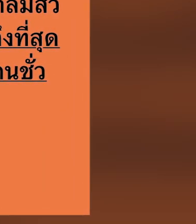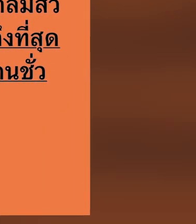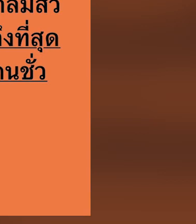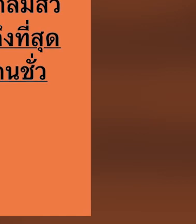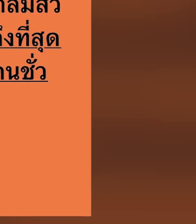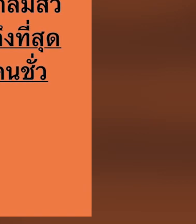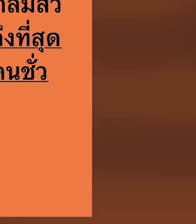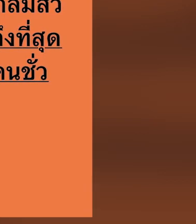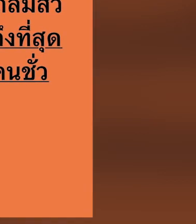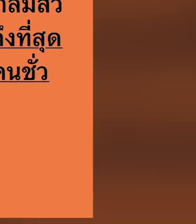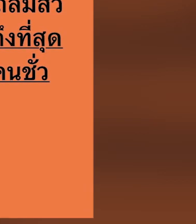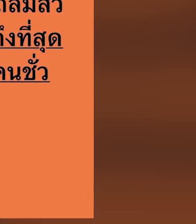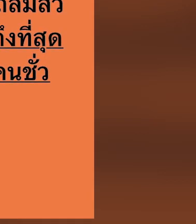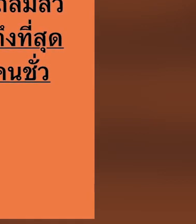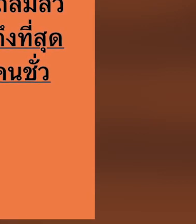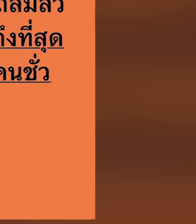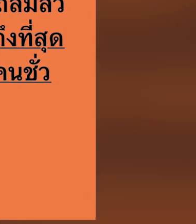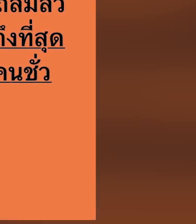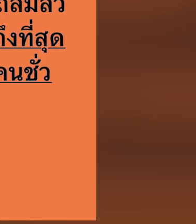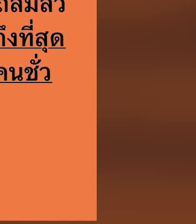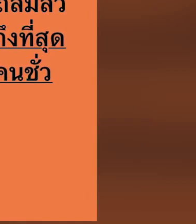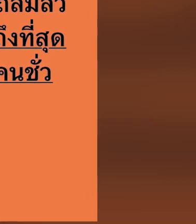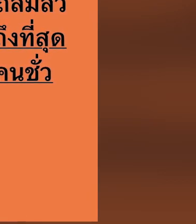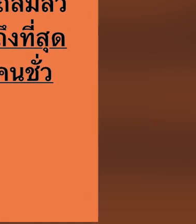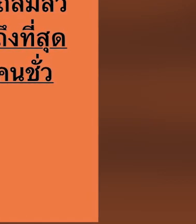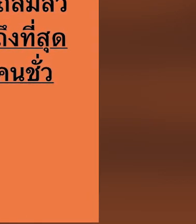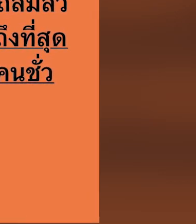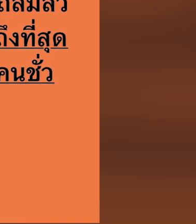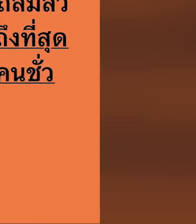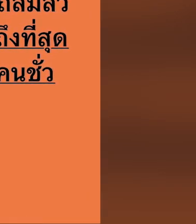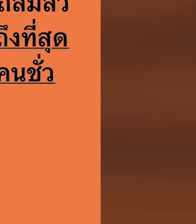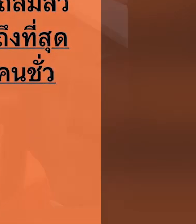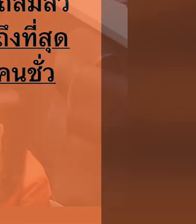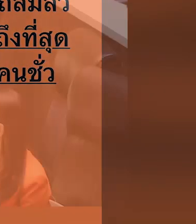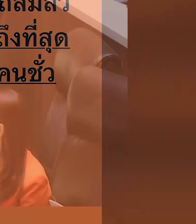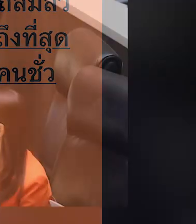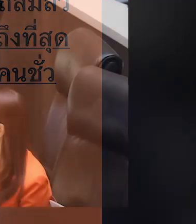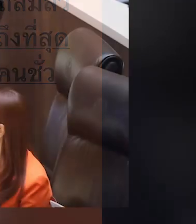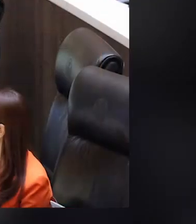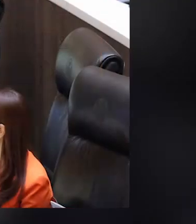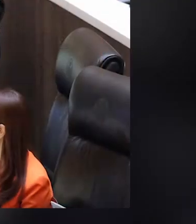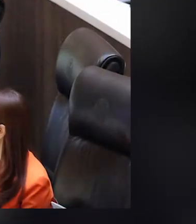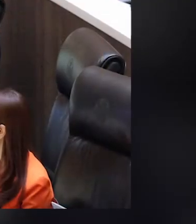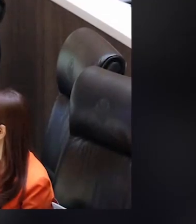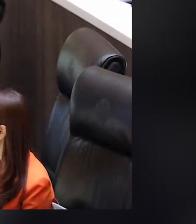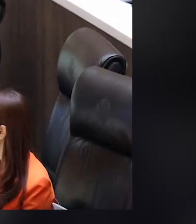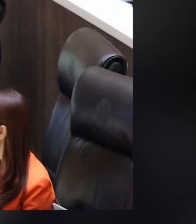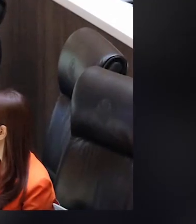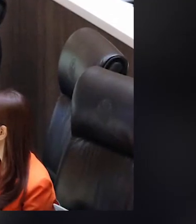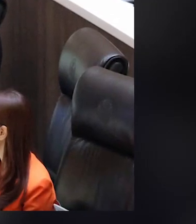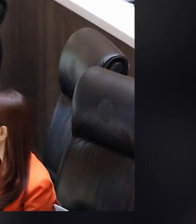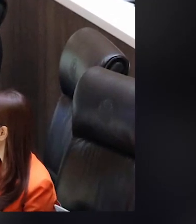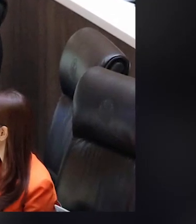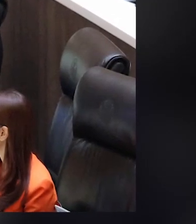งกึ่งหนึ่งหรือ375เสียงของสมาชิกรัฐสภา499คนพิธาไม่ผ่านโหวตนายกรัฐม